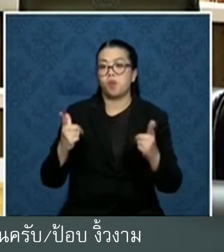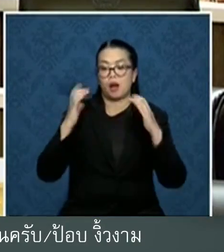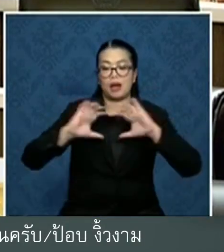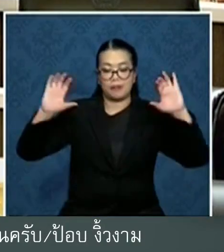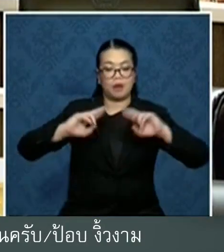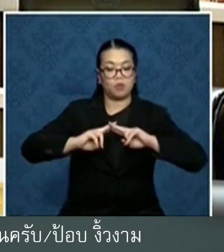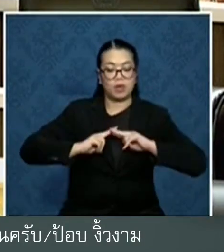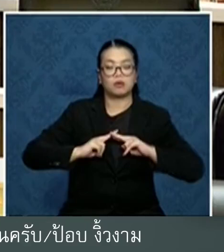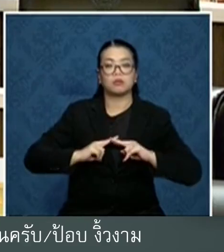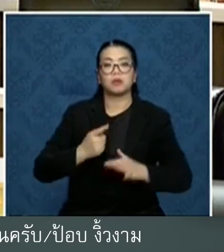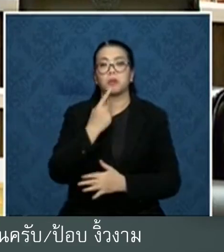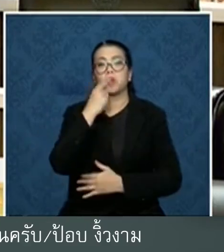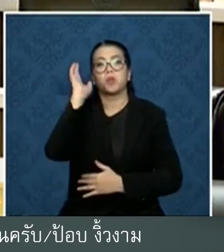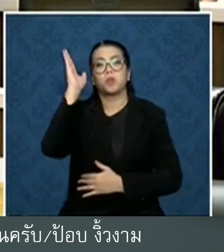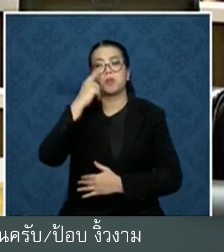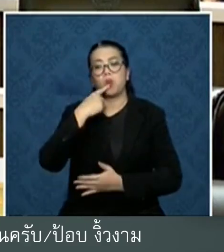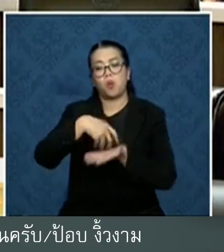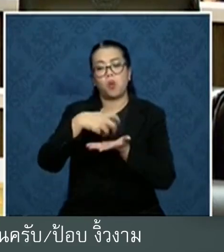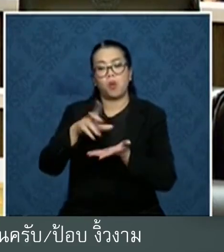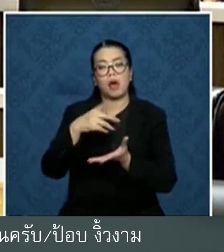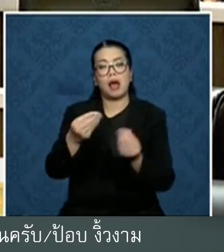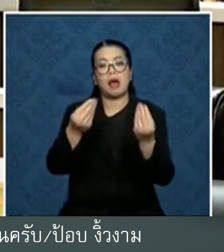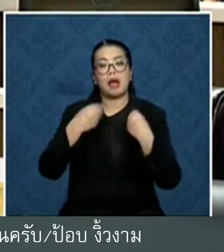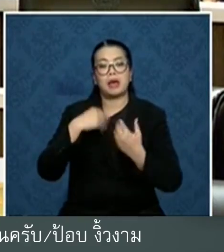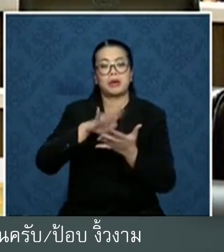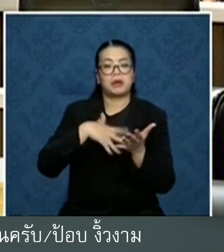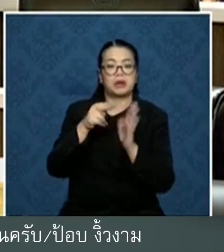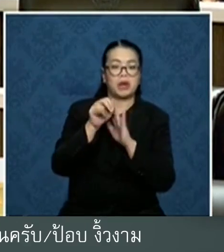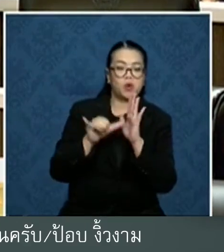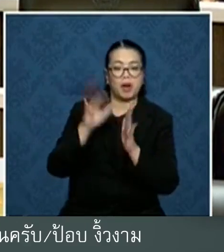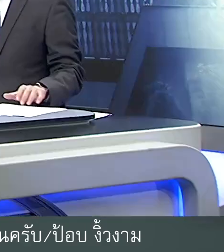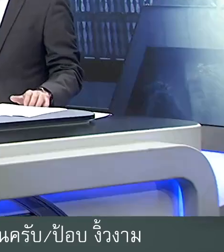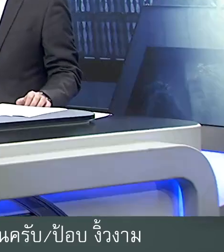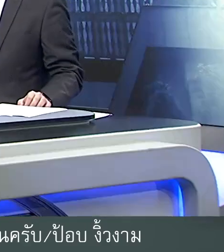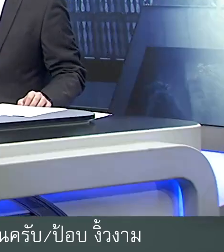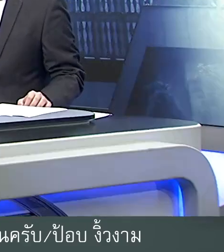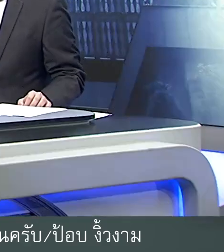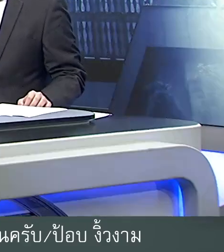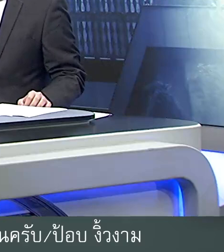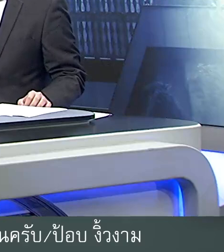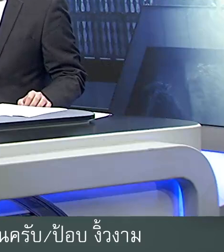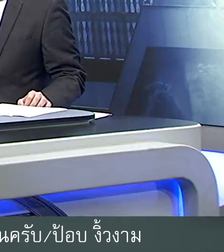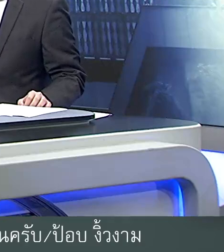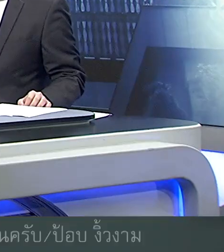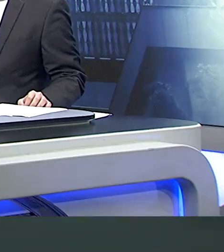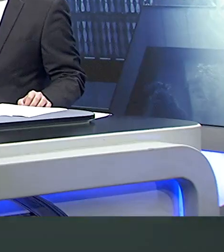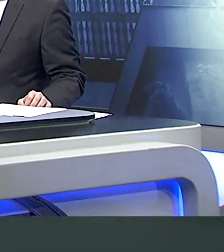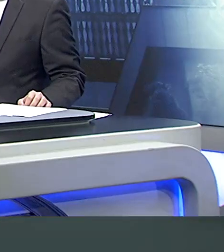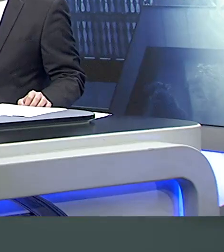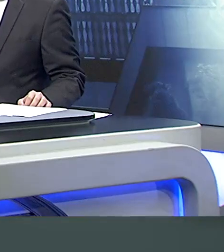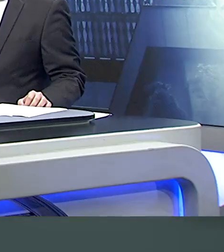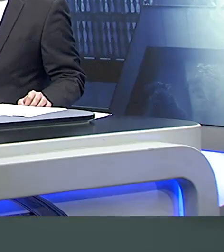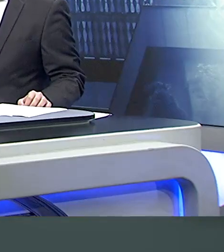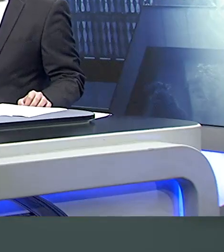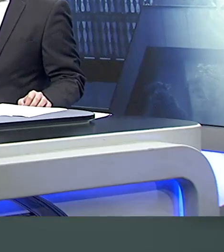นี้แค่วาทกรรมสร้างความชอบธรรมให้นโยบายหาเสียงจริงๆอย่างที่คุณวันวิสาบอกว่าโอห